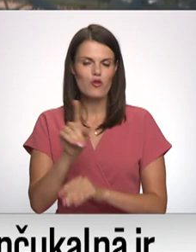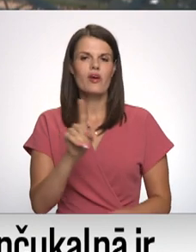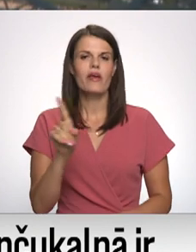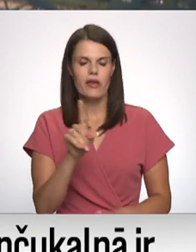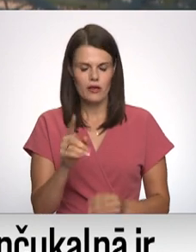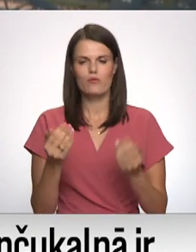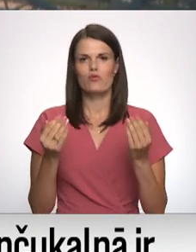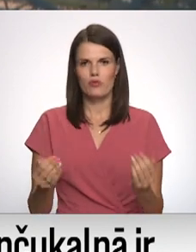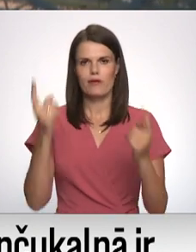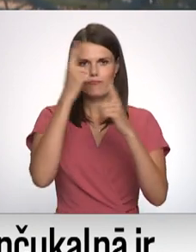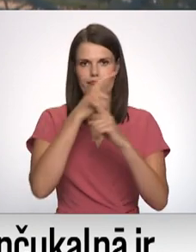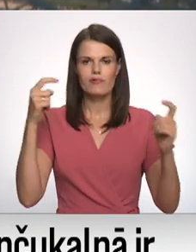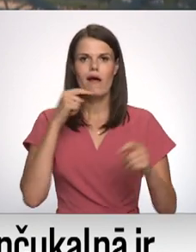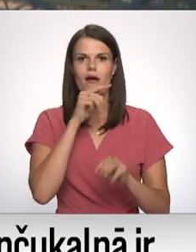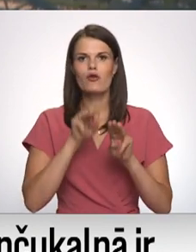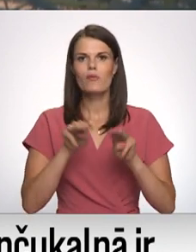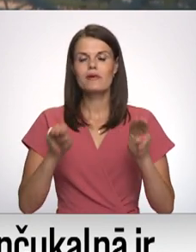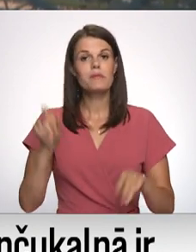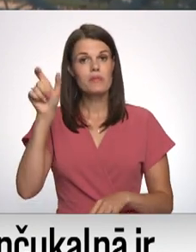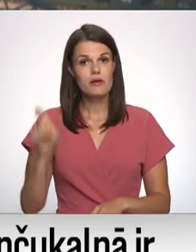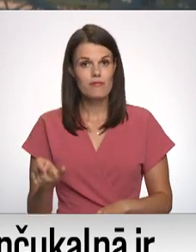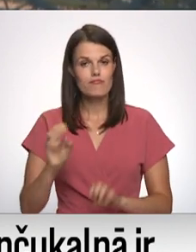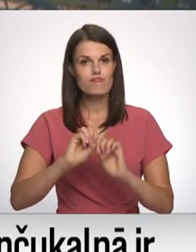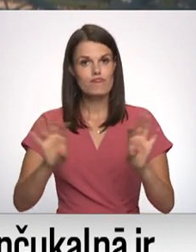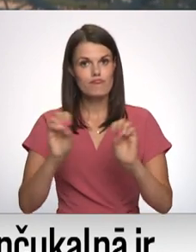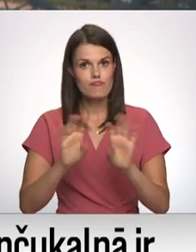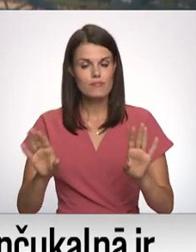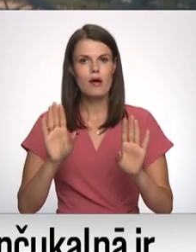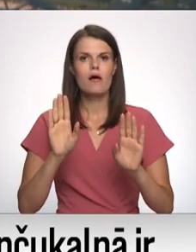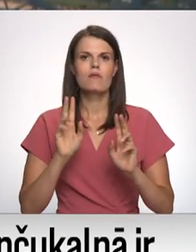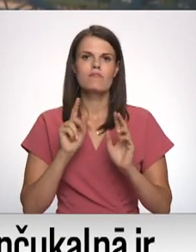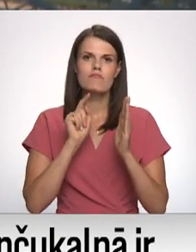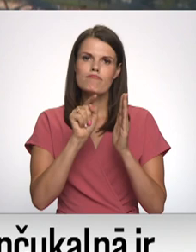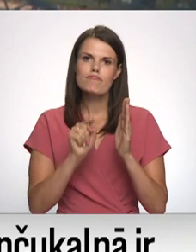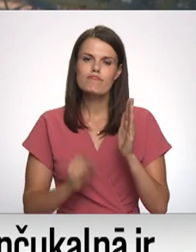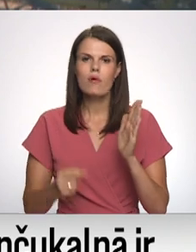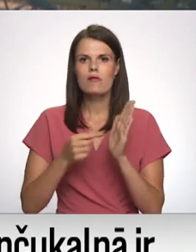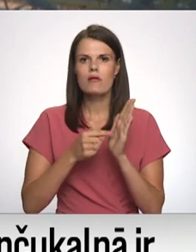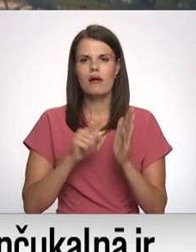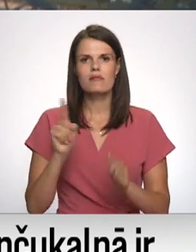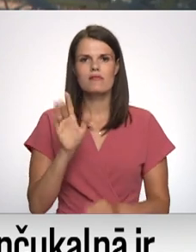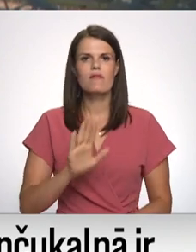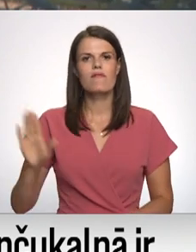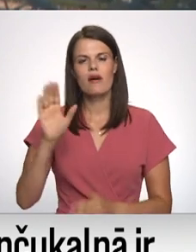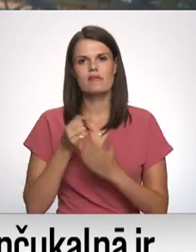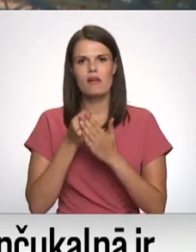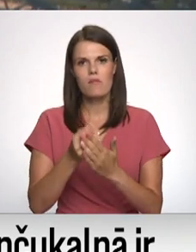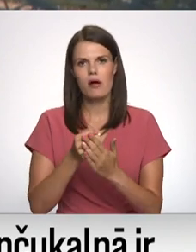šodien paziņoja ekonomikas ministra Ilze Indreksone, informējot žurnālistus par valsts atbalstu iedzīvotājiem nākamajā apkurs